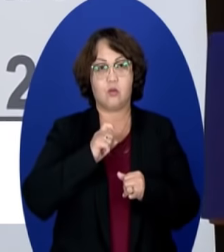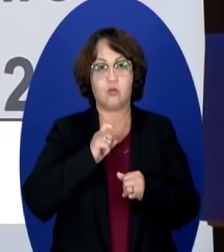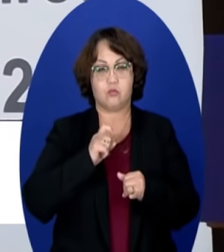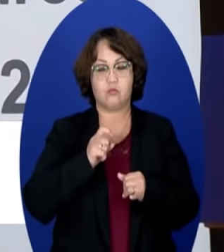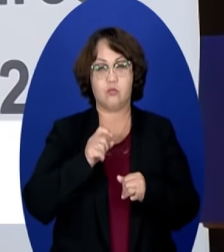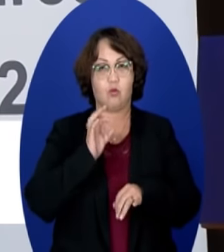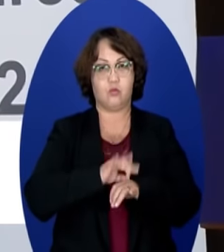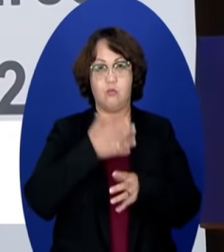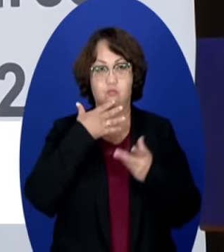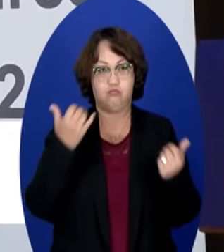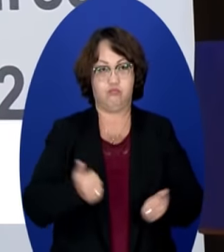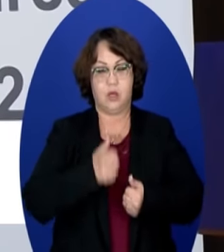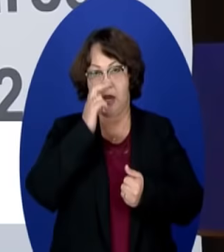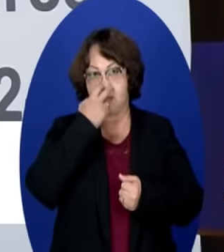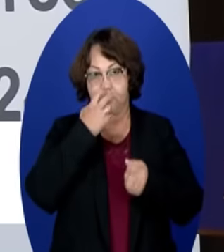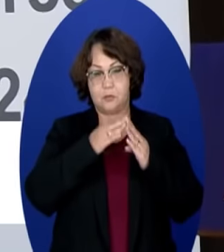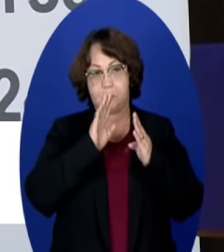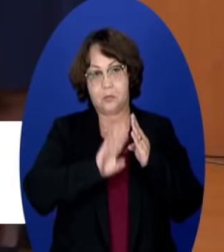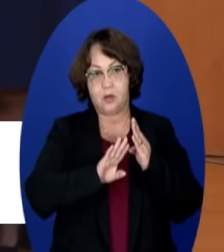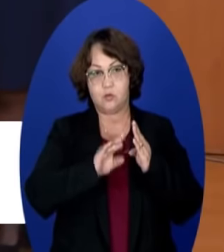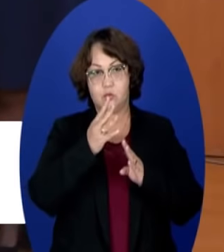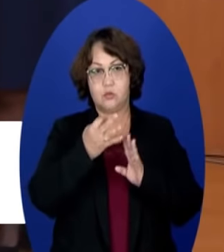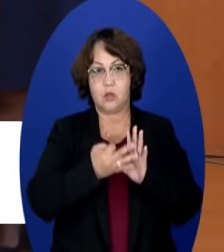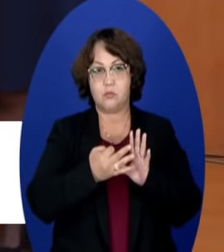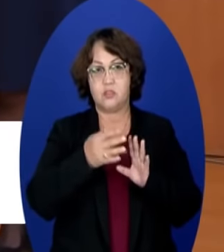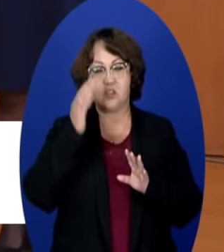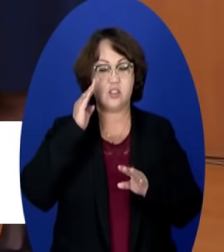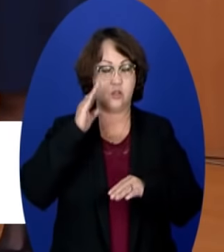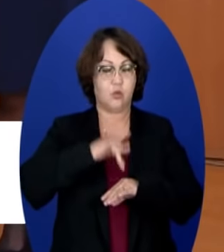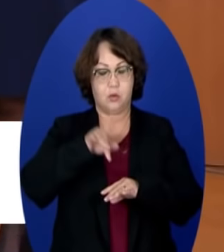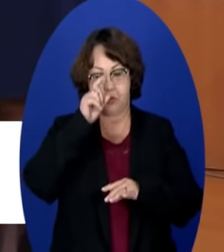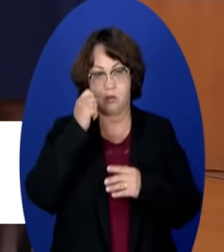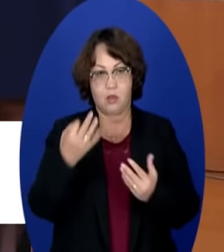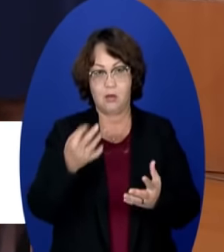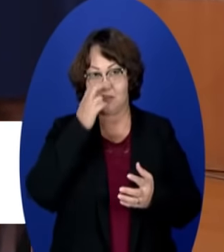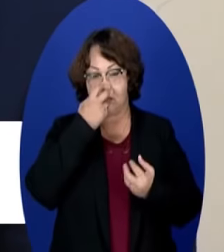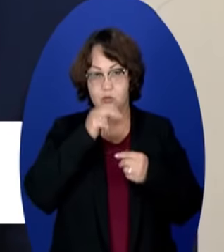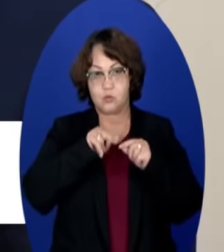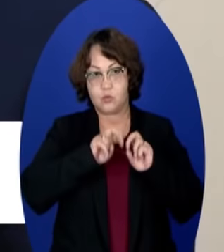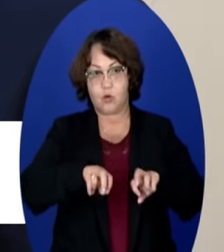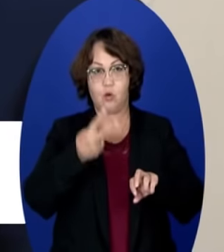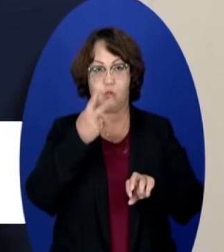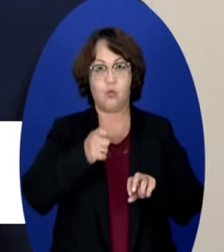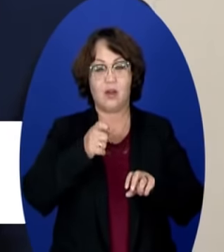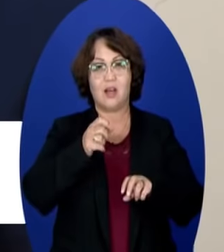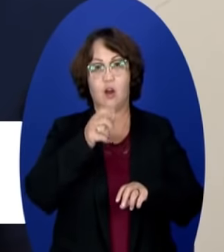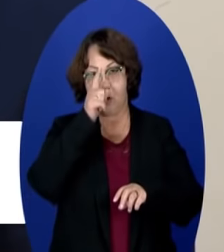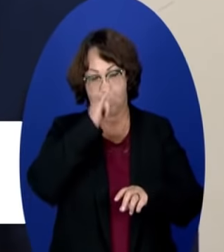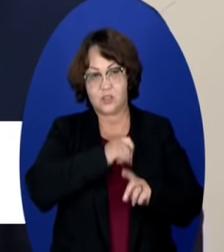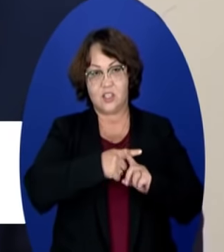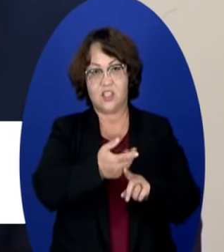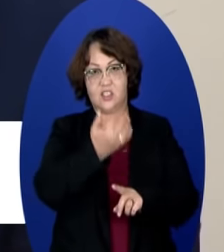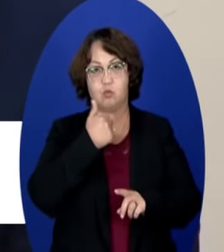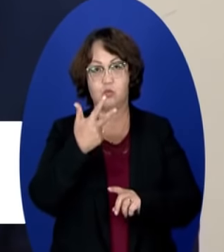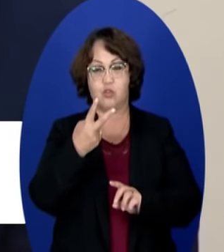Мөн ажиглах байрны 41 хүн, цэргийн төв эмнэлэгт тусгаарлагдсан 8, тандалт судалгааны 2 хүн, Алтан Булгын боомтор орж ирсэн 32 жолооч,